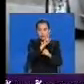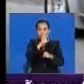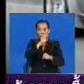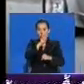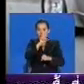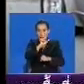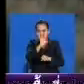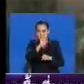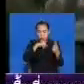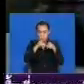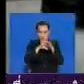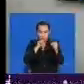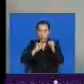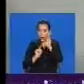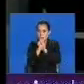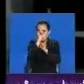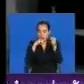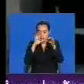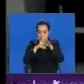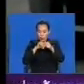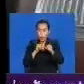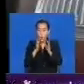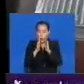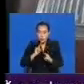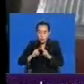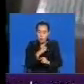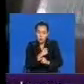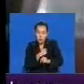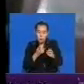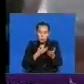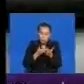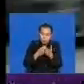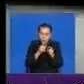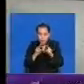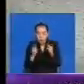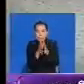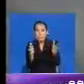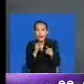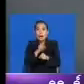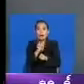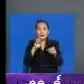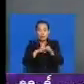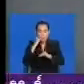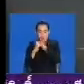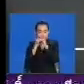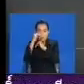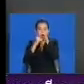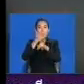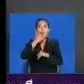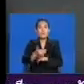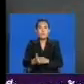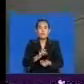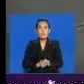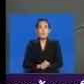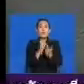รุ่นหนึ่งของ Nissan ที่ได้รับความนิยมอย่างสูงจากผู้นิยมรถสปอร์ตทั่วโลกและมีการพัฒนาอย่างต่อเนื่องซึ่ง